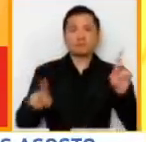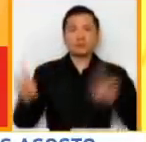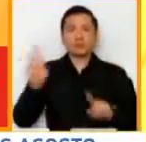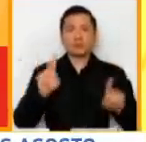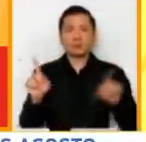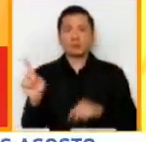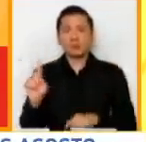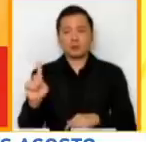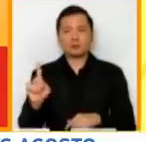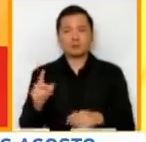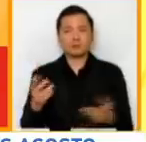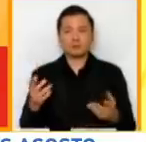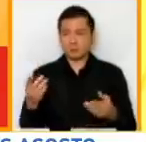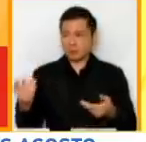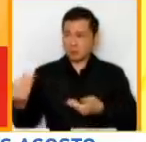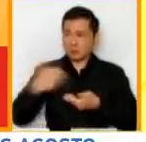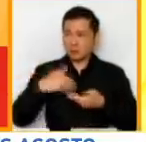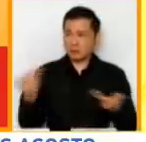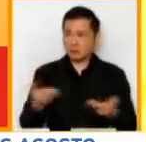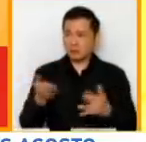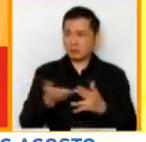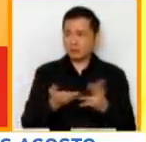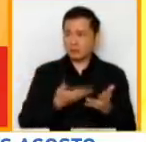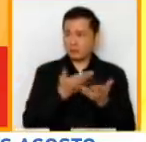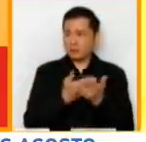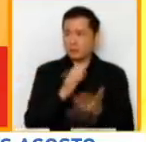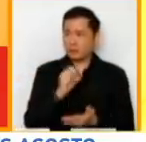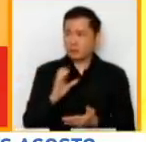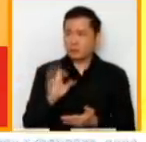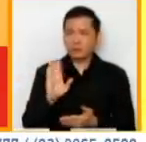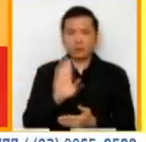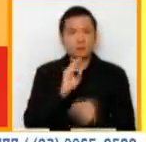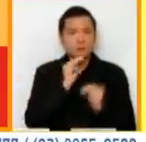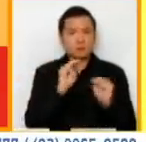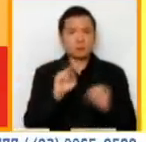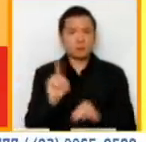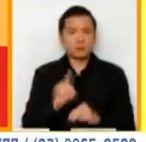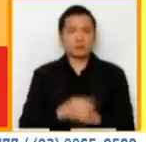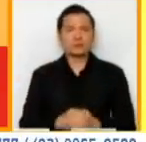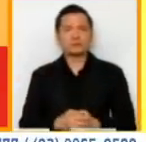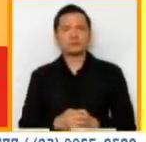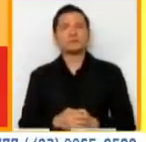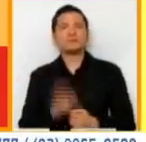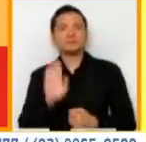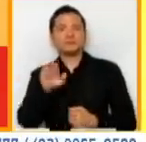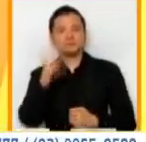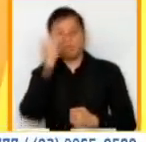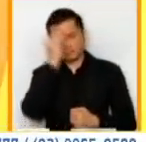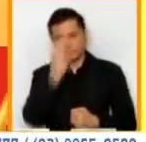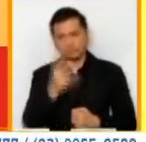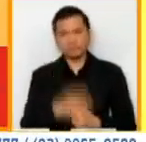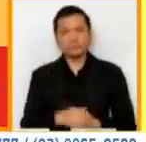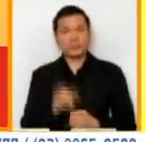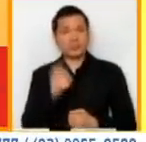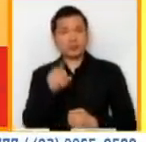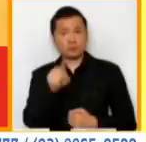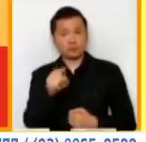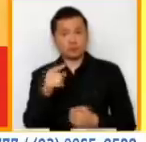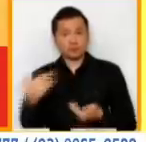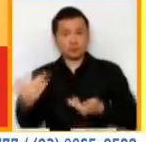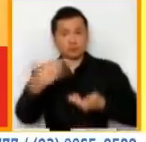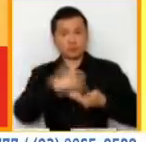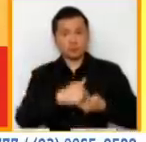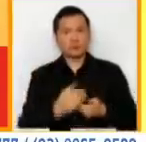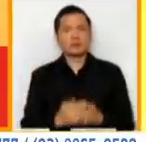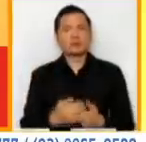pupunta rito para mag-file ng kanilang candidacy? Well, para sa mga mag-file ng kandidaturo nyo, please make sure na yung